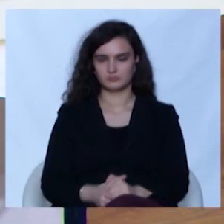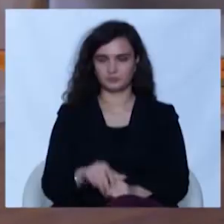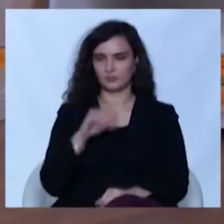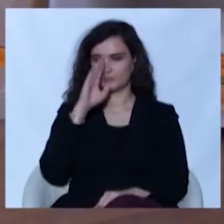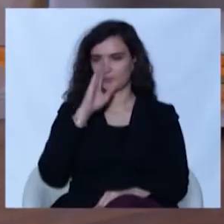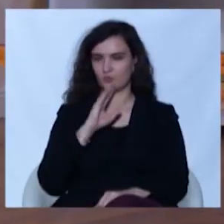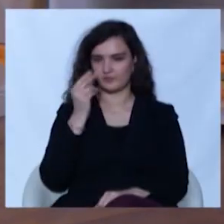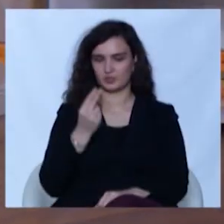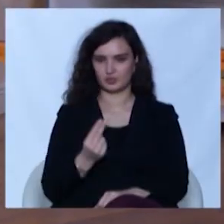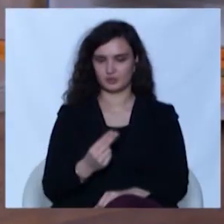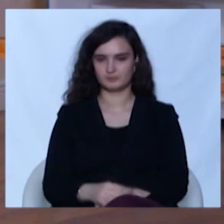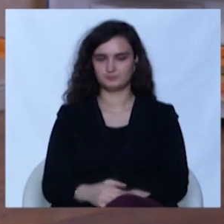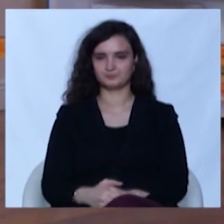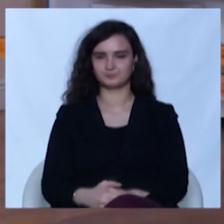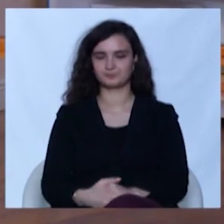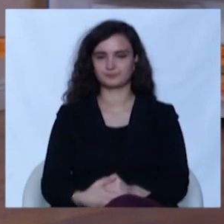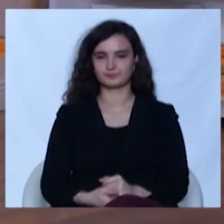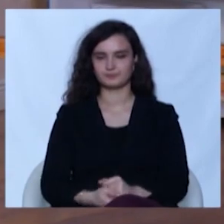პროფილში.